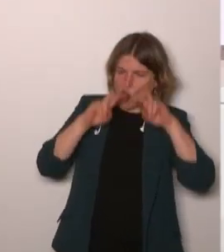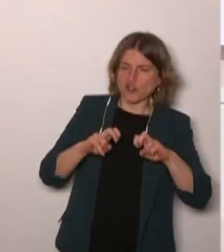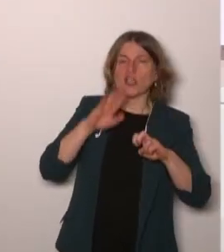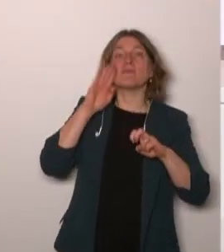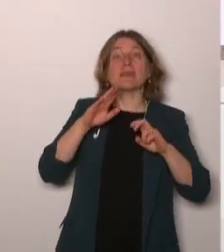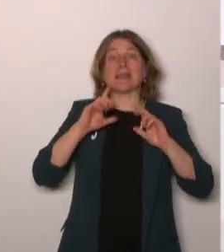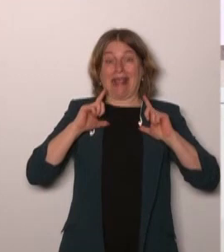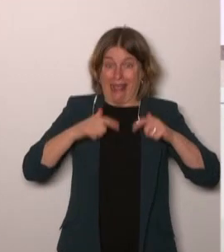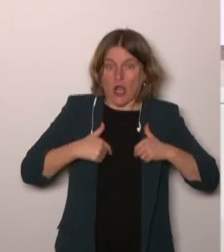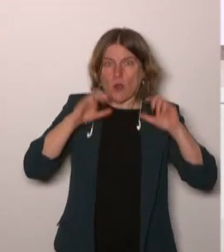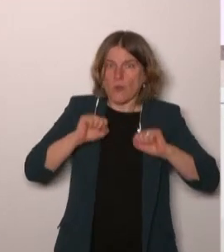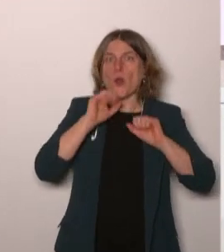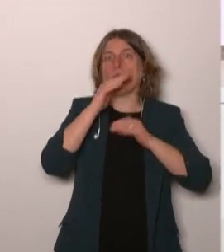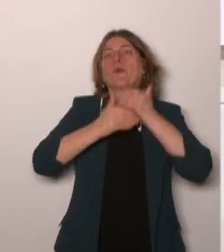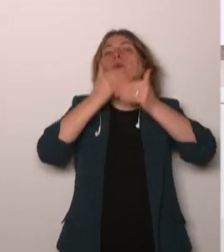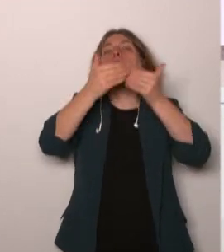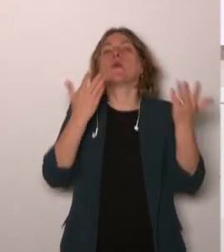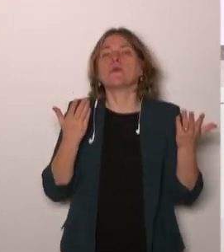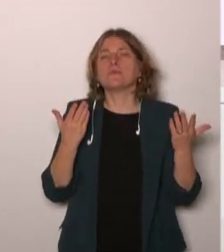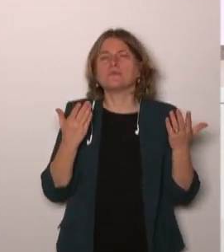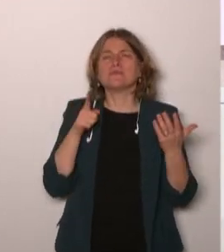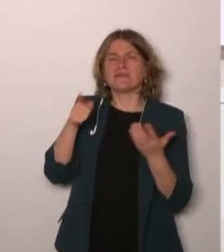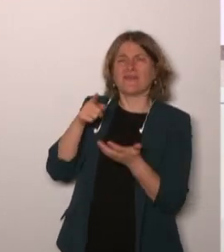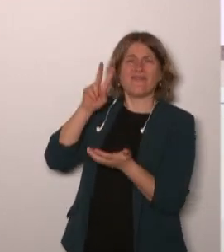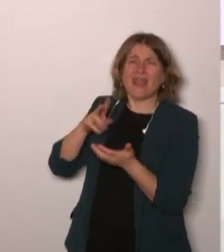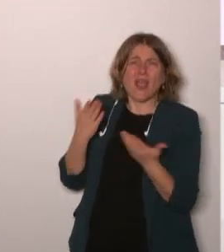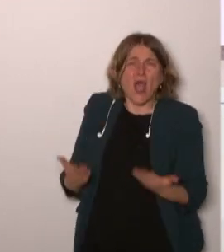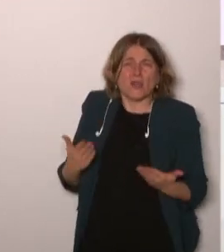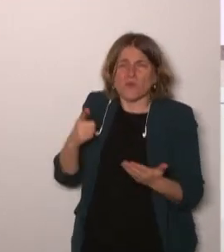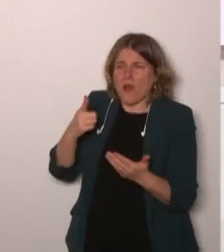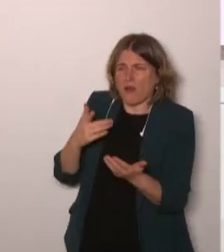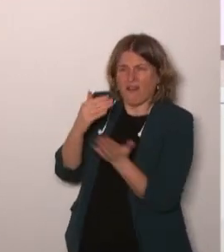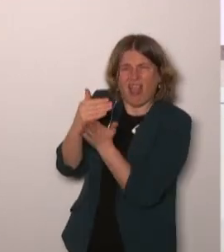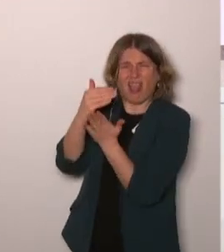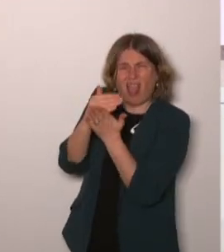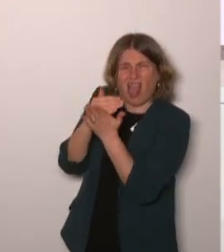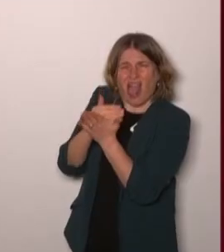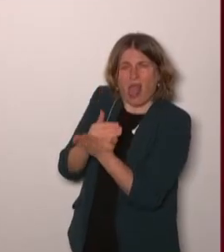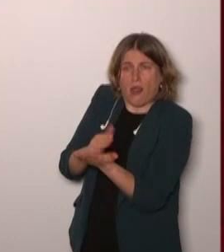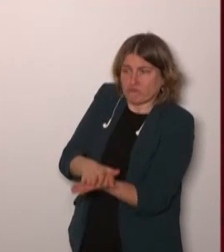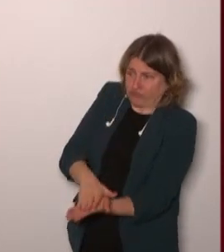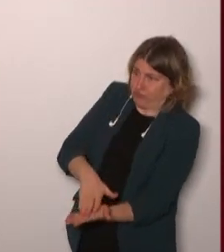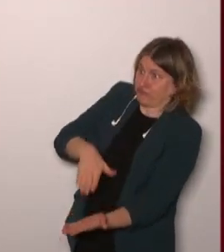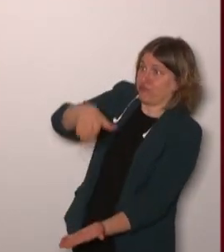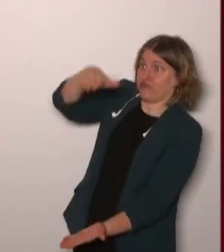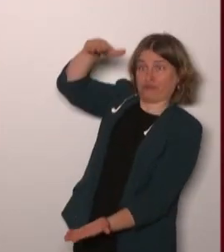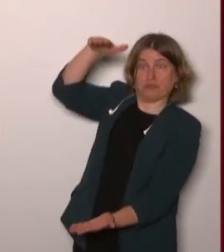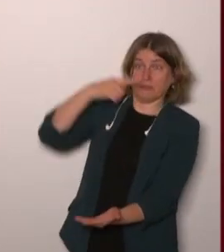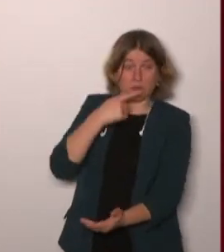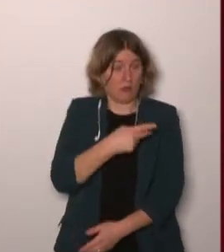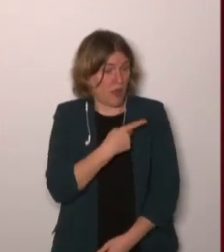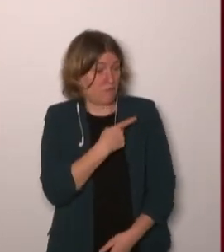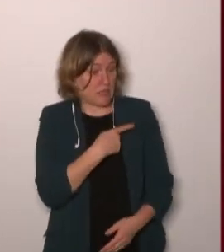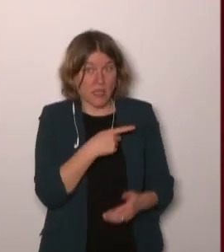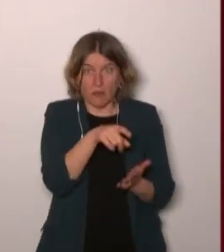exigences de cahiers aussi énormes font qu'évidemment le médecin ne peut plus le remplir on